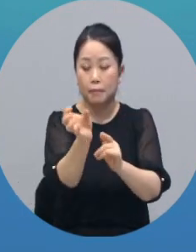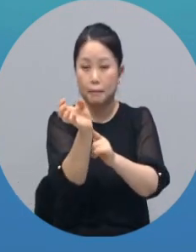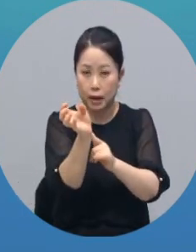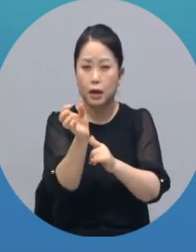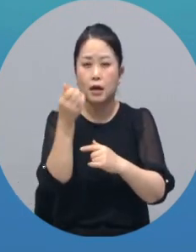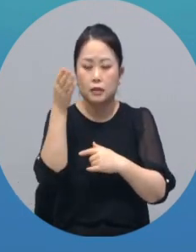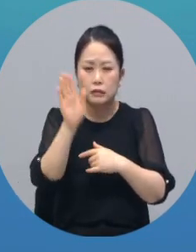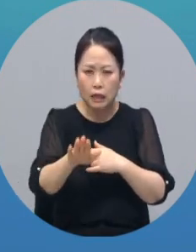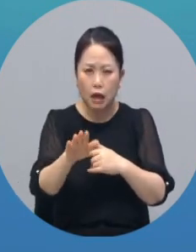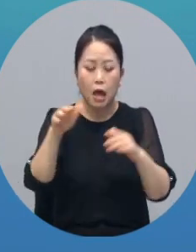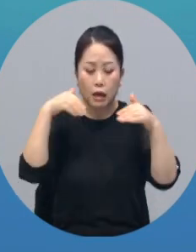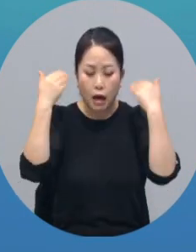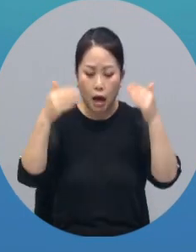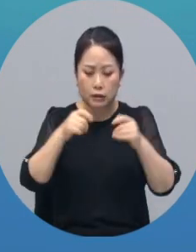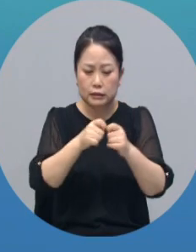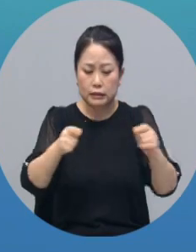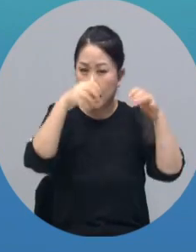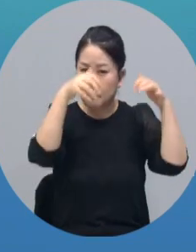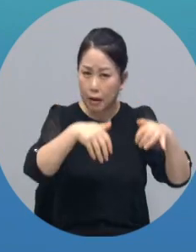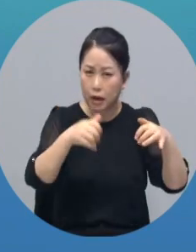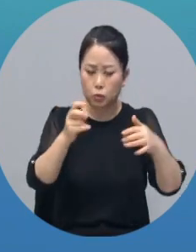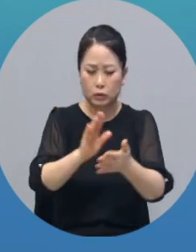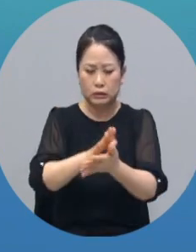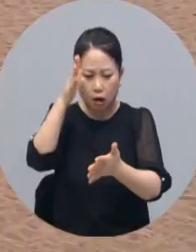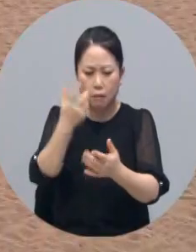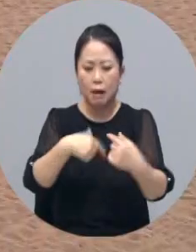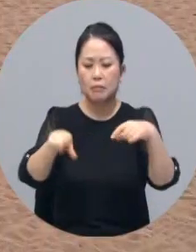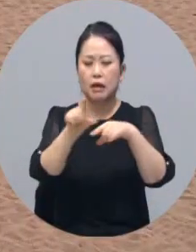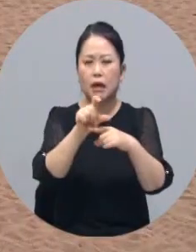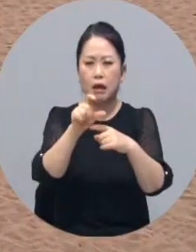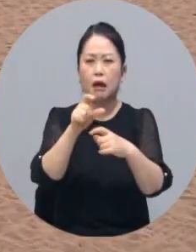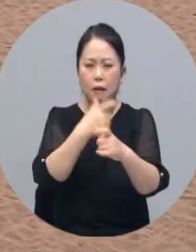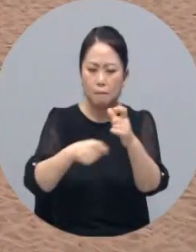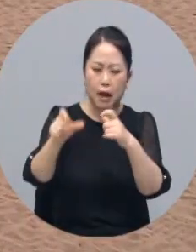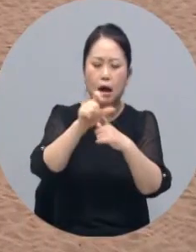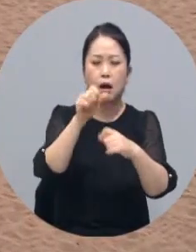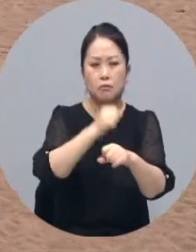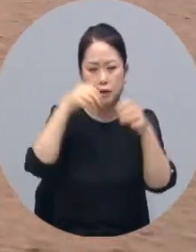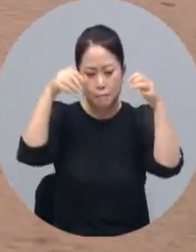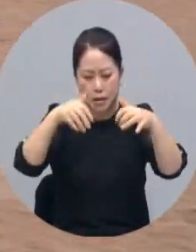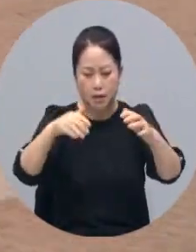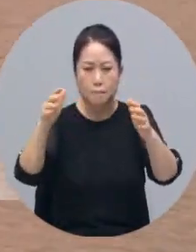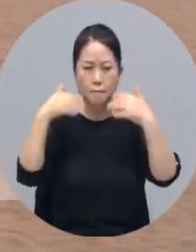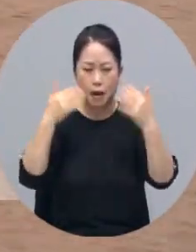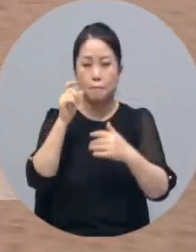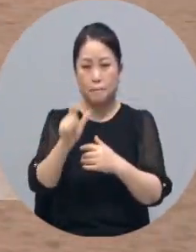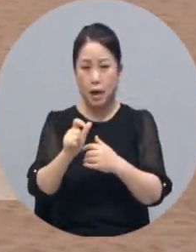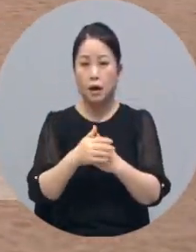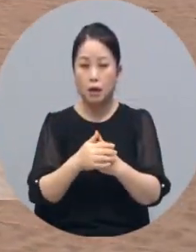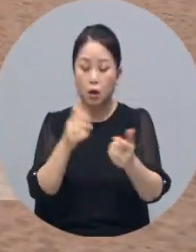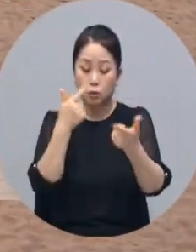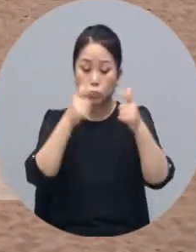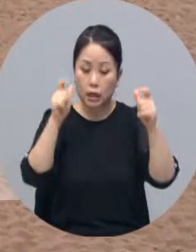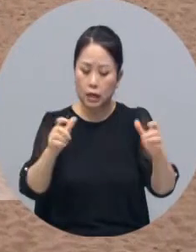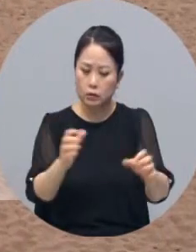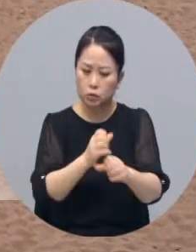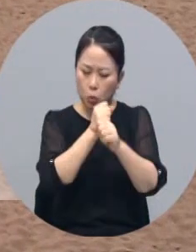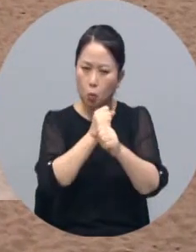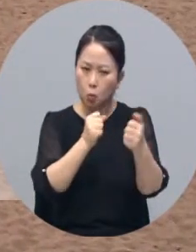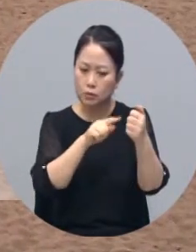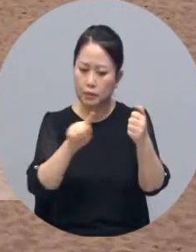열기와 수증기까지 더해지면서 비바람이 강해지겠습니다. 모레 오전까지 부산에 총 50에서 120mm,